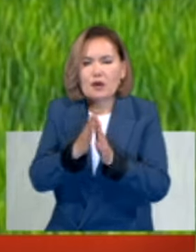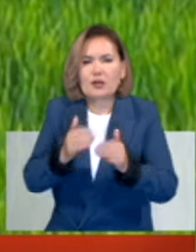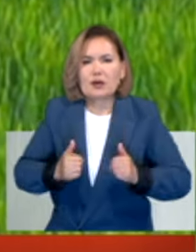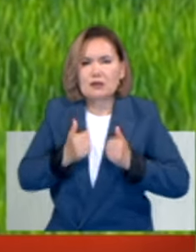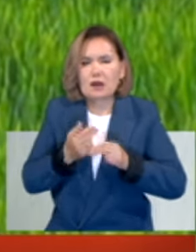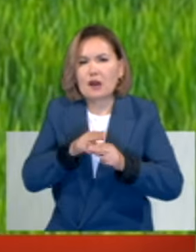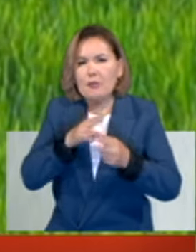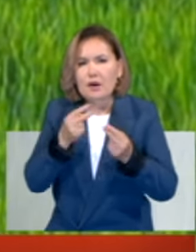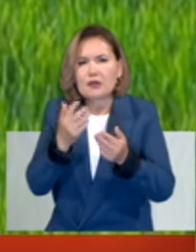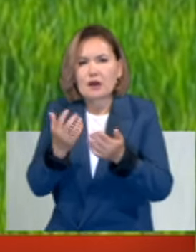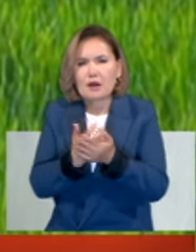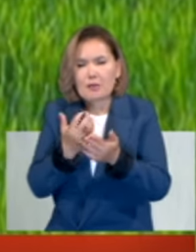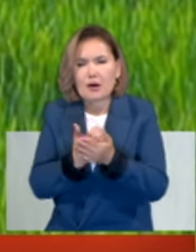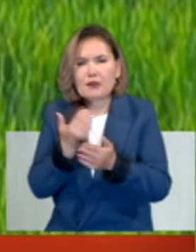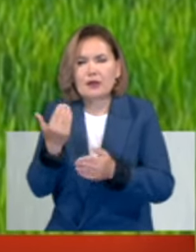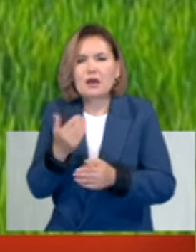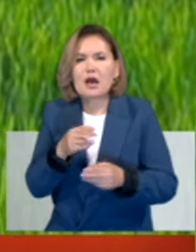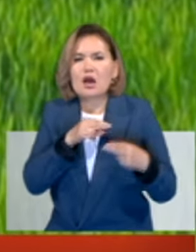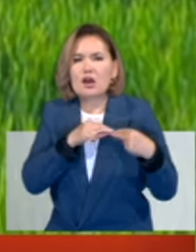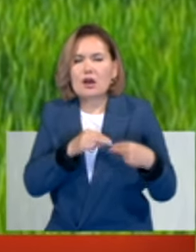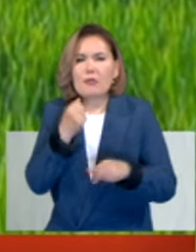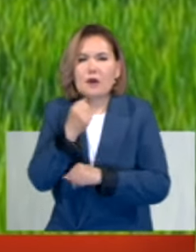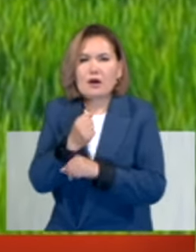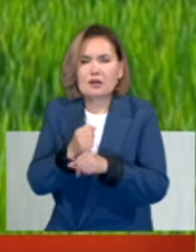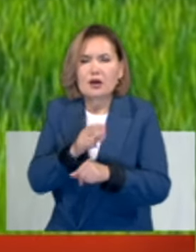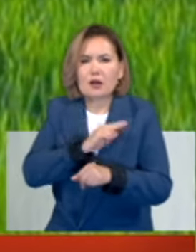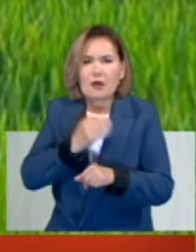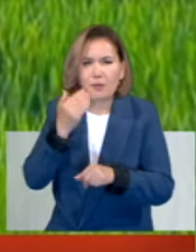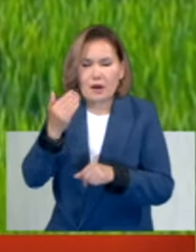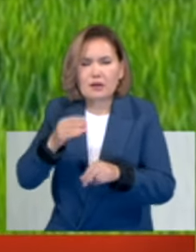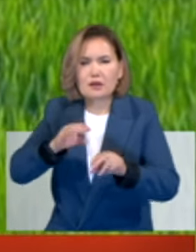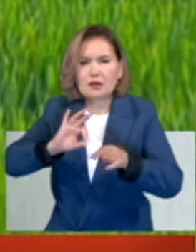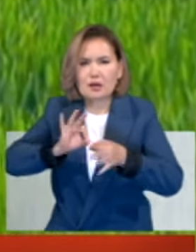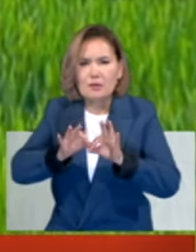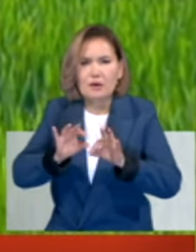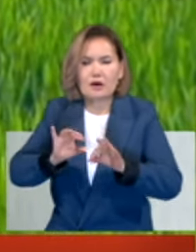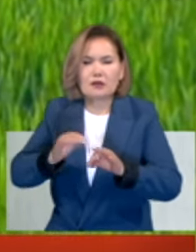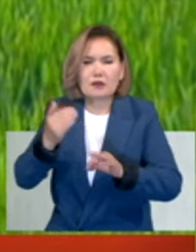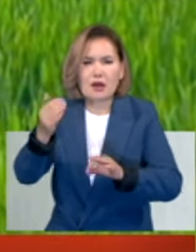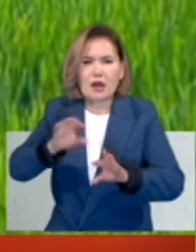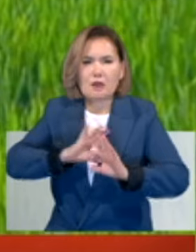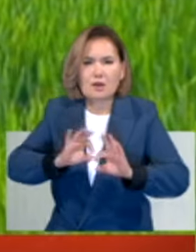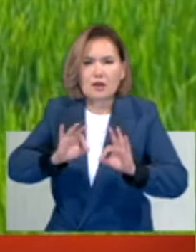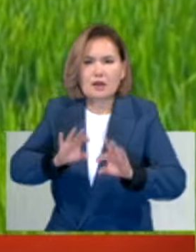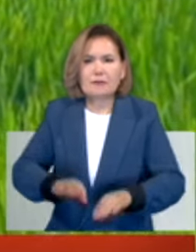Жерден ырзық несібесін тапқан еңбек адамдарының жұмысын тілшіміз Әлбек Серікұлы көріп қайтты.